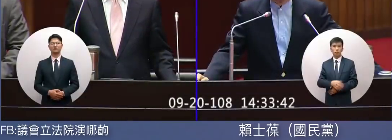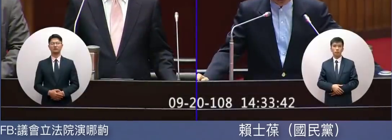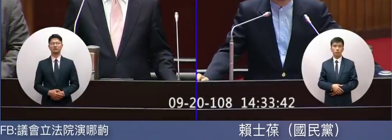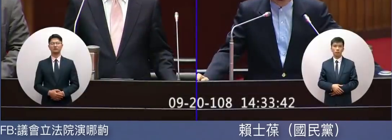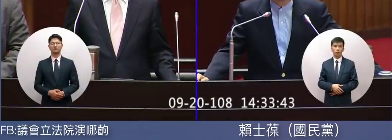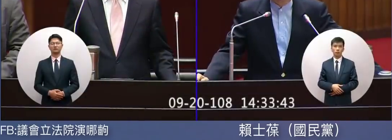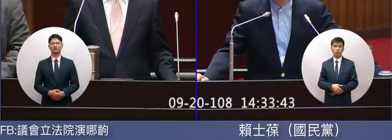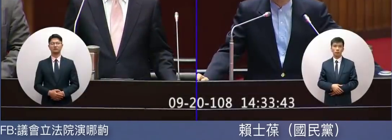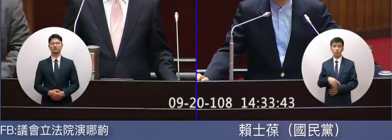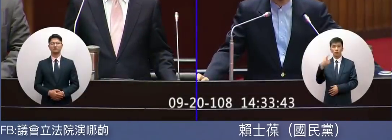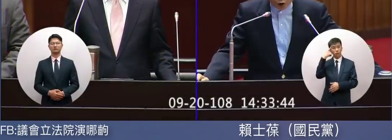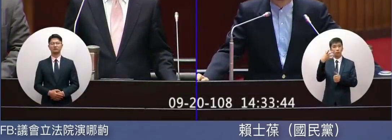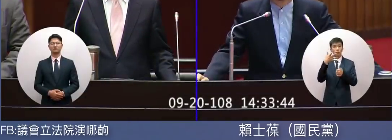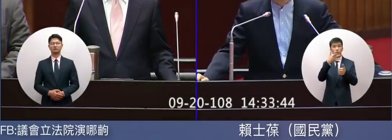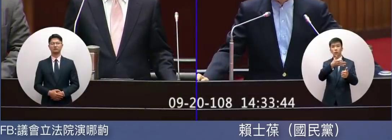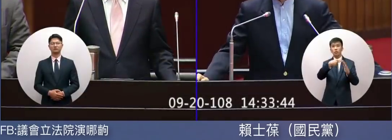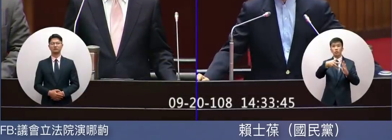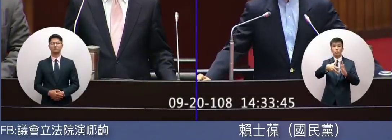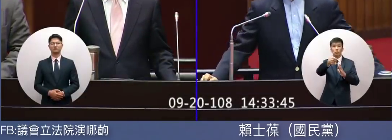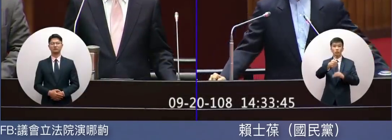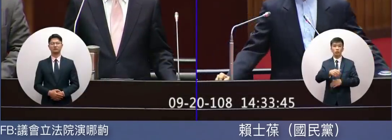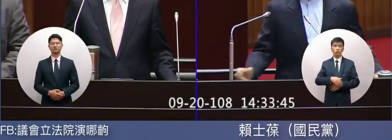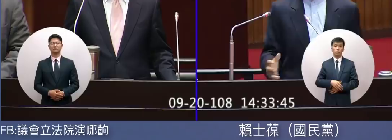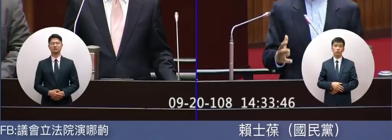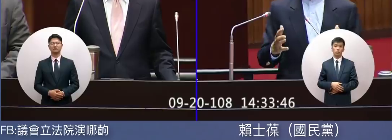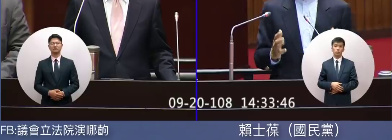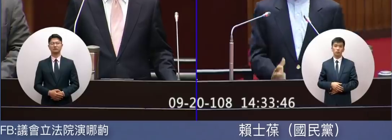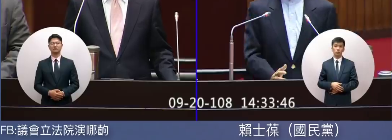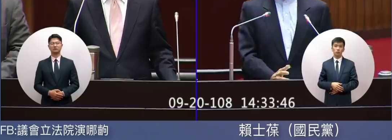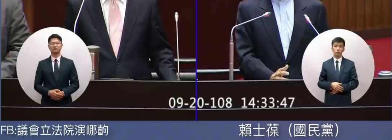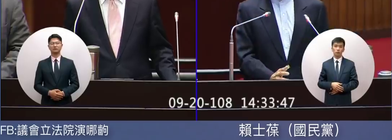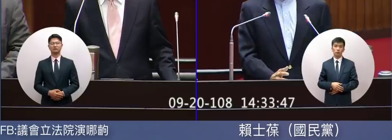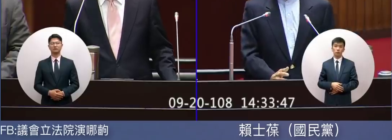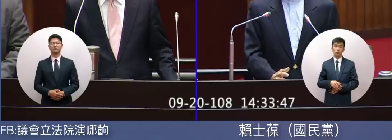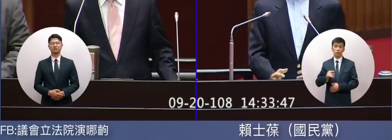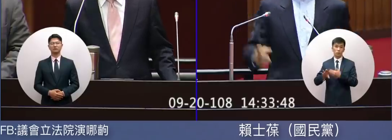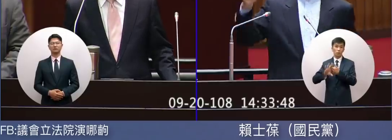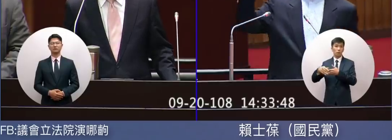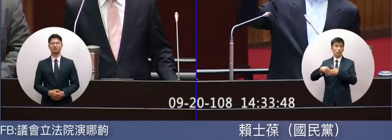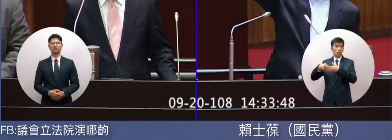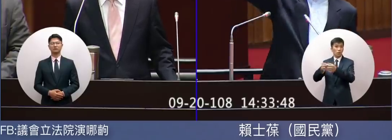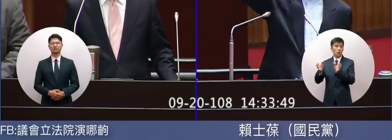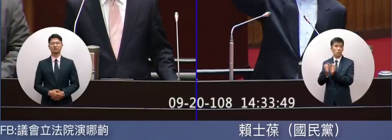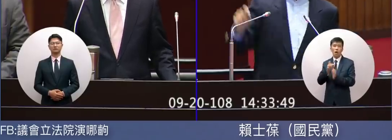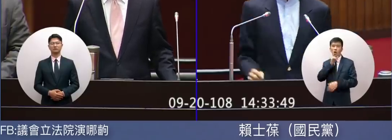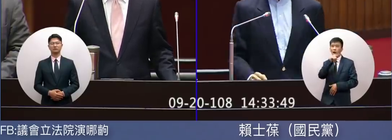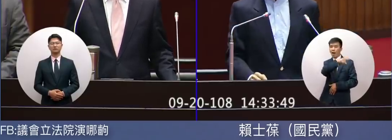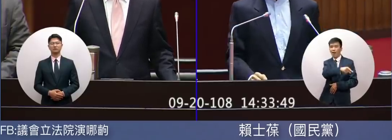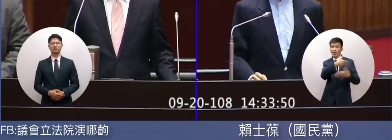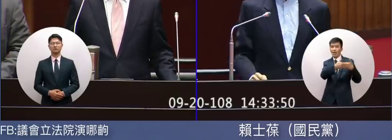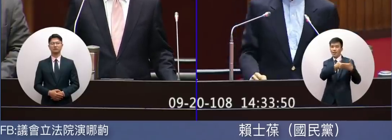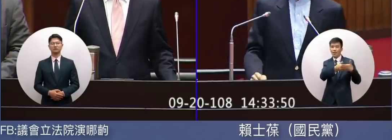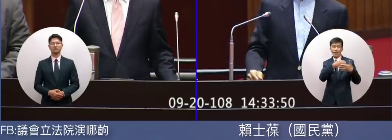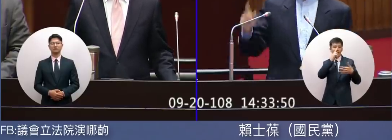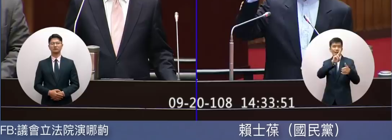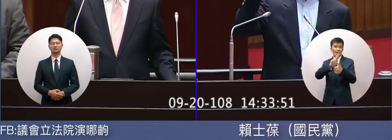我请教苏院长啊，万一啊，因为咱的外交部拢是讲啊，这种阿强的阴谋阴